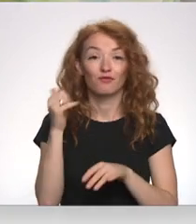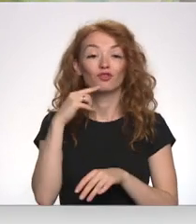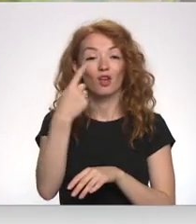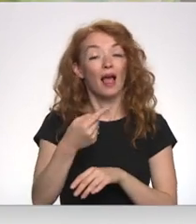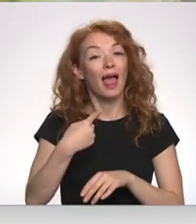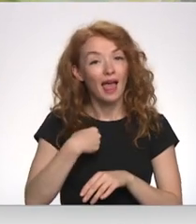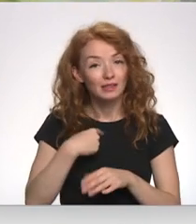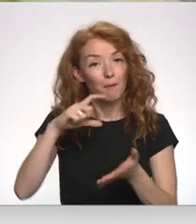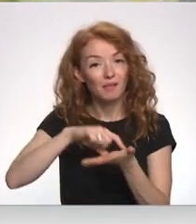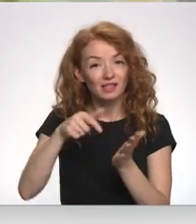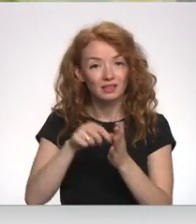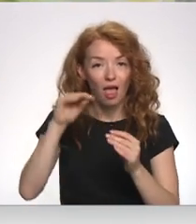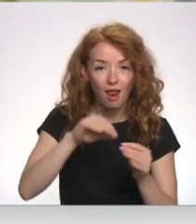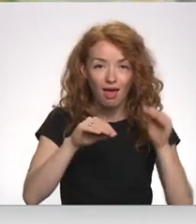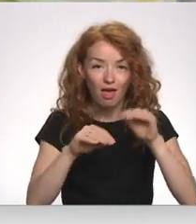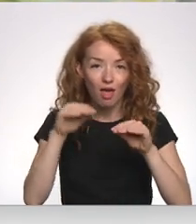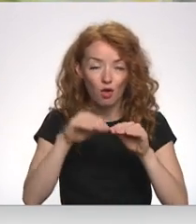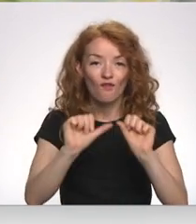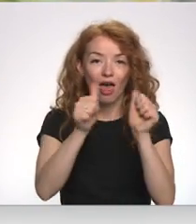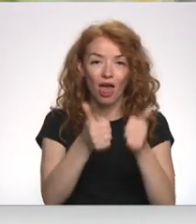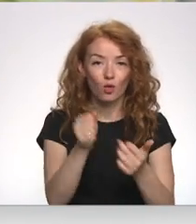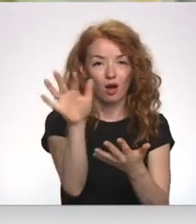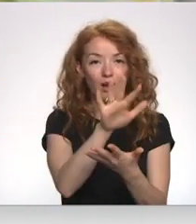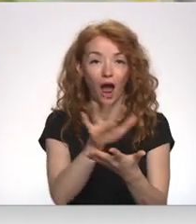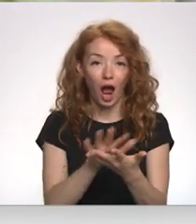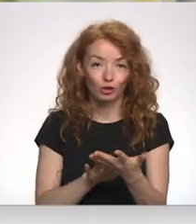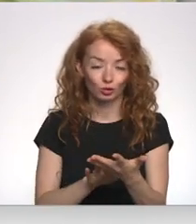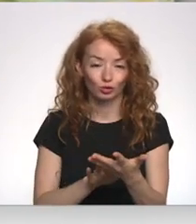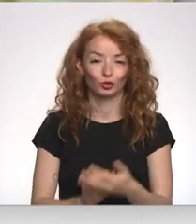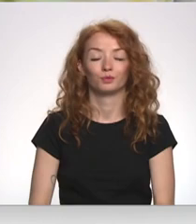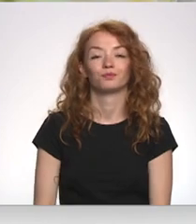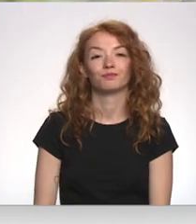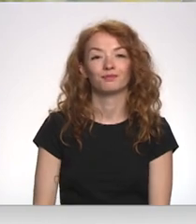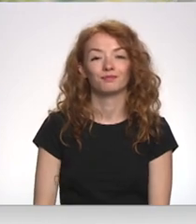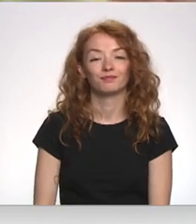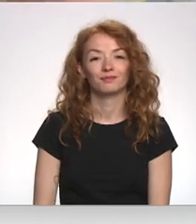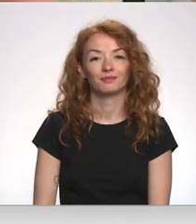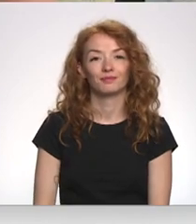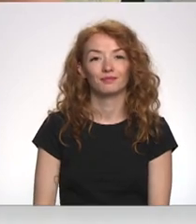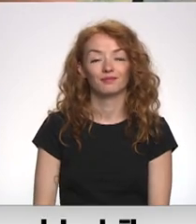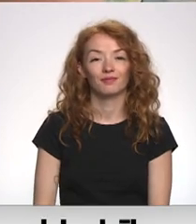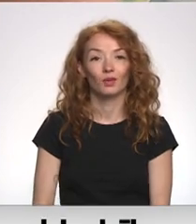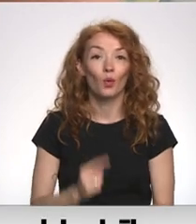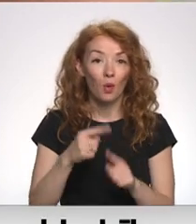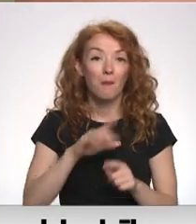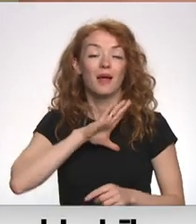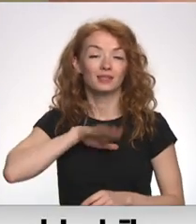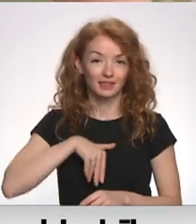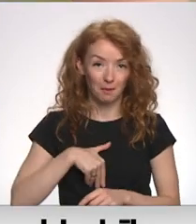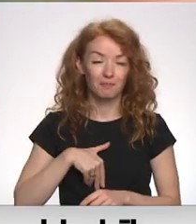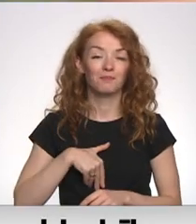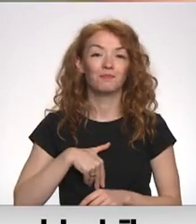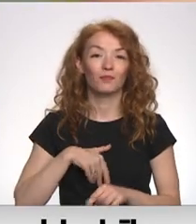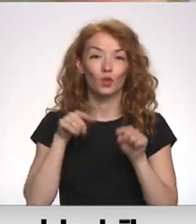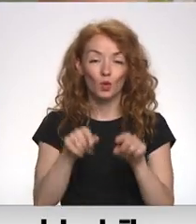tas ir tā kā veidot rakstu, nu tā kā pikselis. Un pēc tam